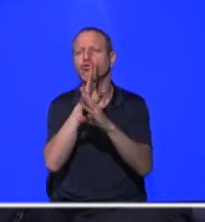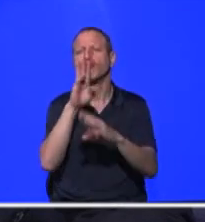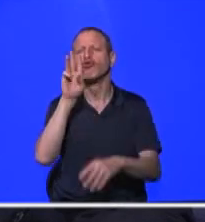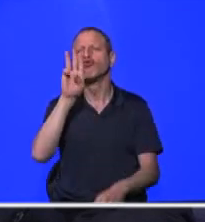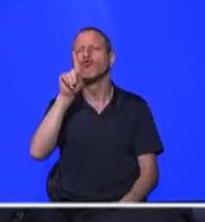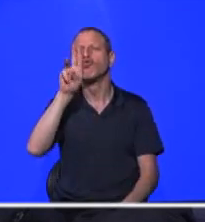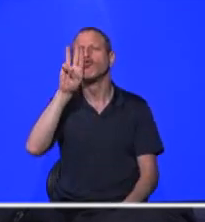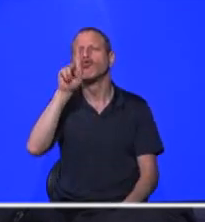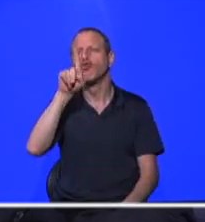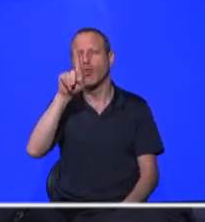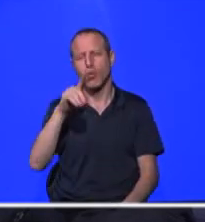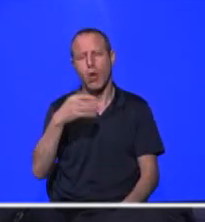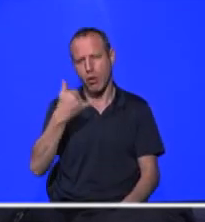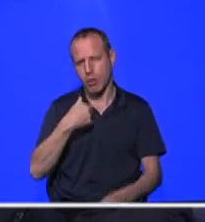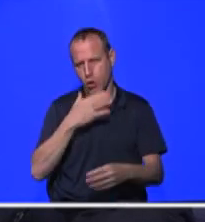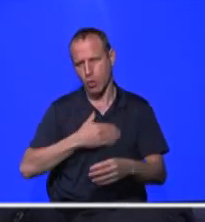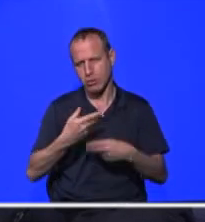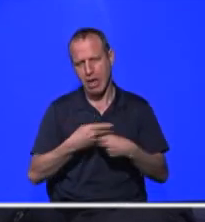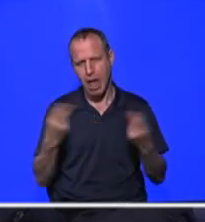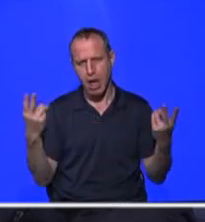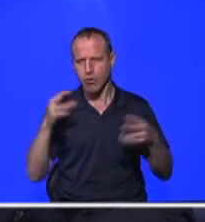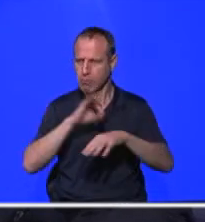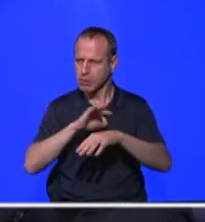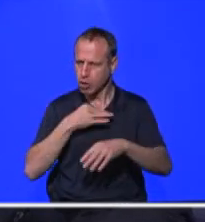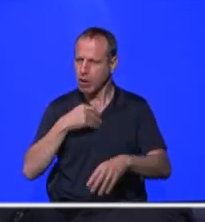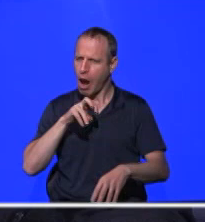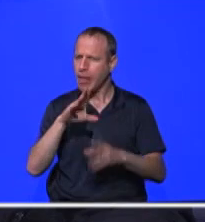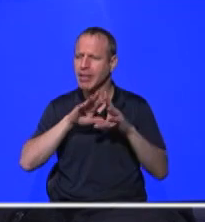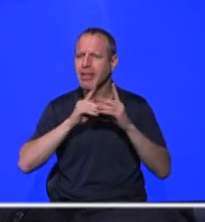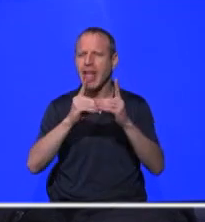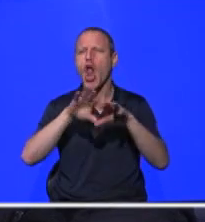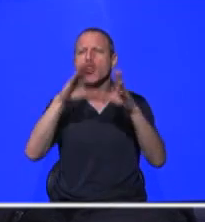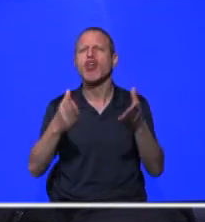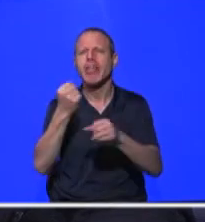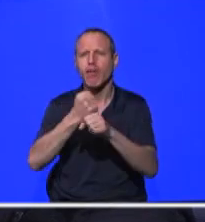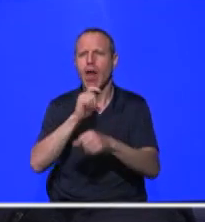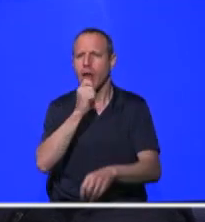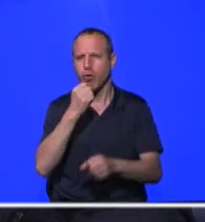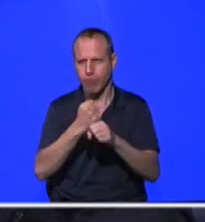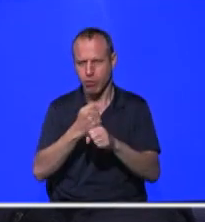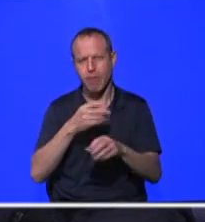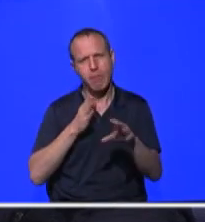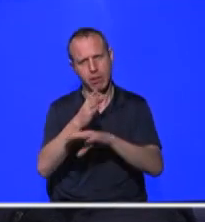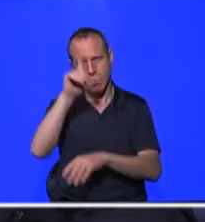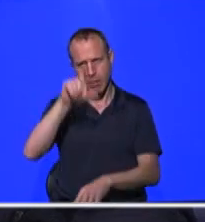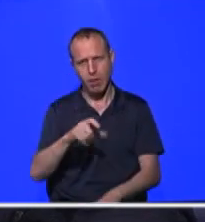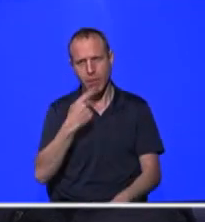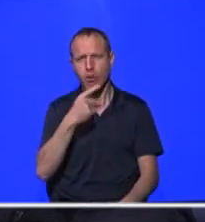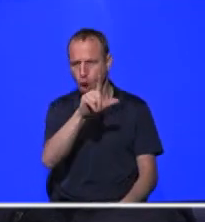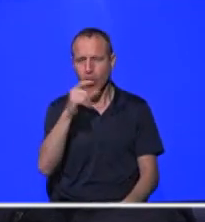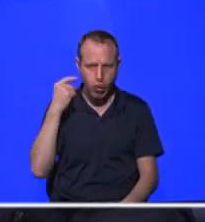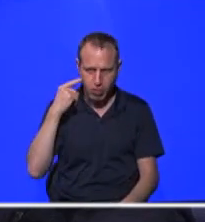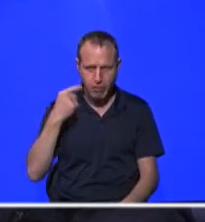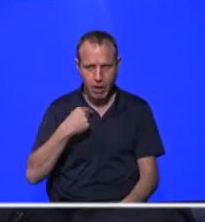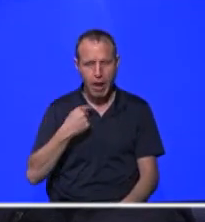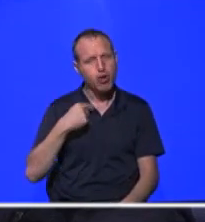חשוף על הבשר שלי. הלכתי דרך לשכת עבודה לרעיון עבודה, ואז פניתי לבן אדם, אמרתי לו, תקשיב, אני